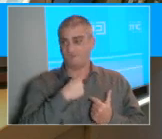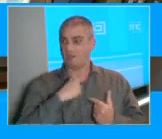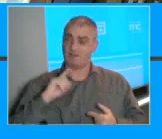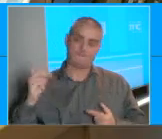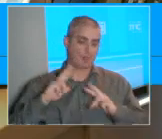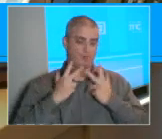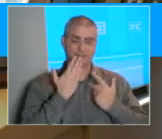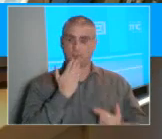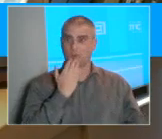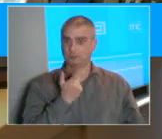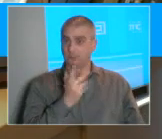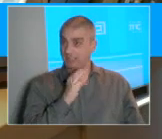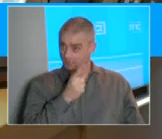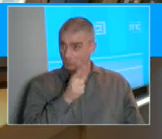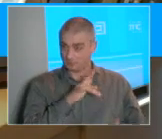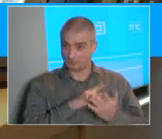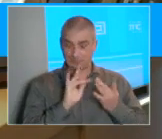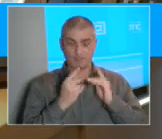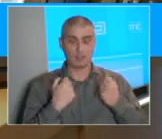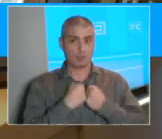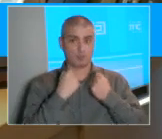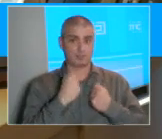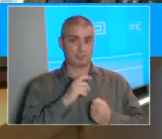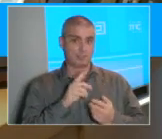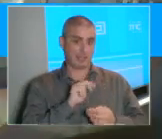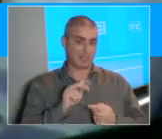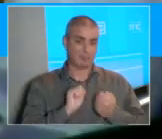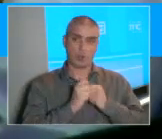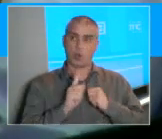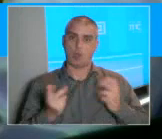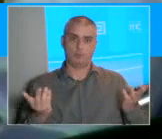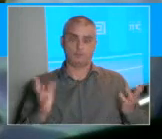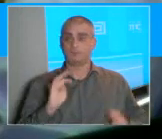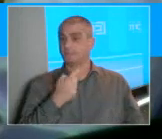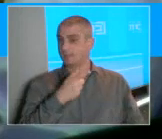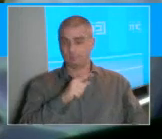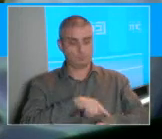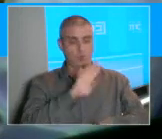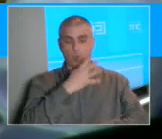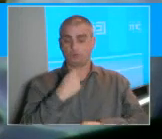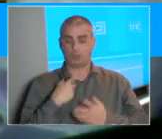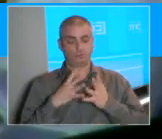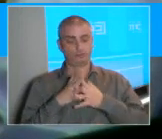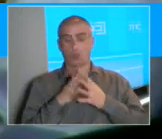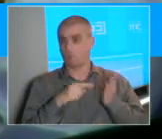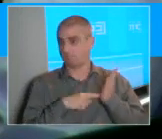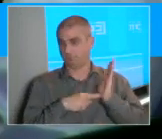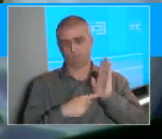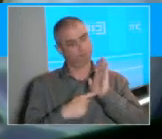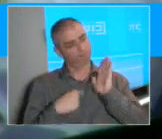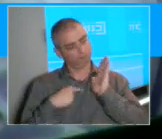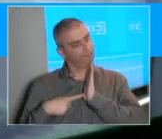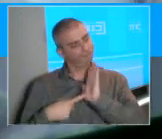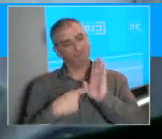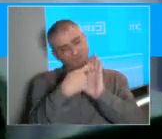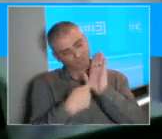ולכל הציבור הישראלי, האם הוא מצוי בניגוד עניינים או שאיננו מצוי בניגוד עניינים. אם הלוז שלי שקוף, ואם אני פועל בשקיפות